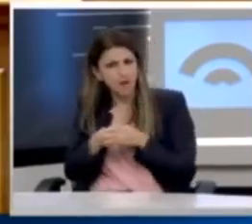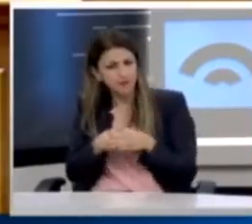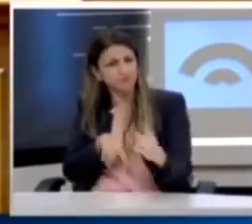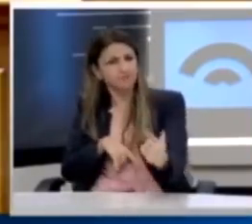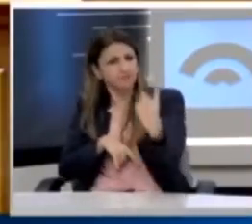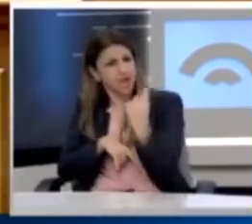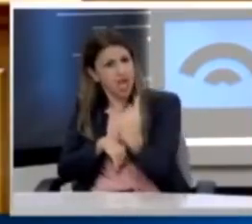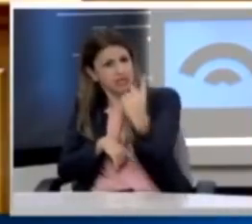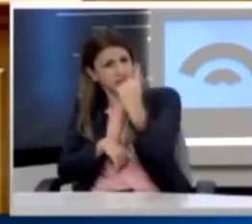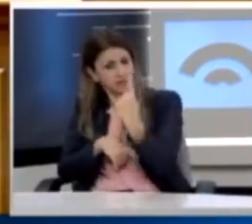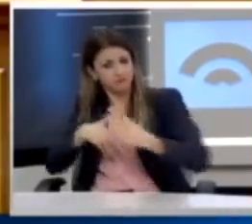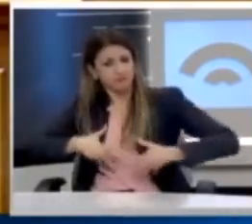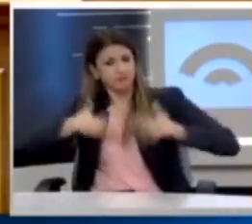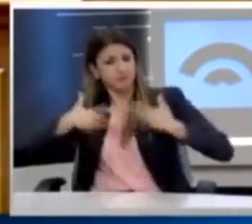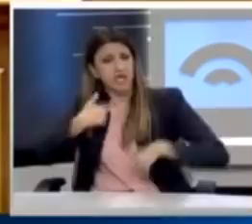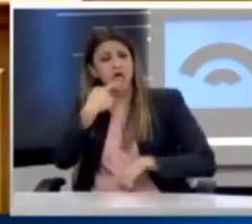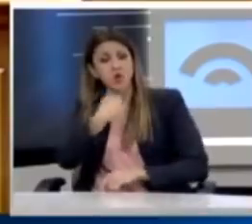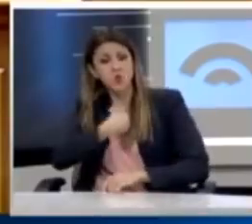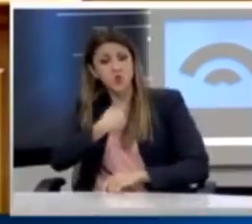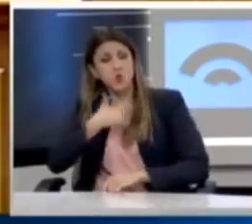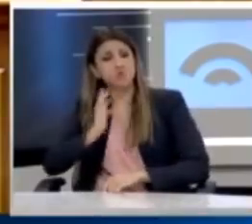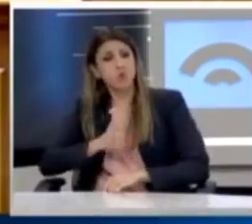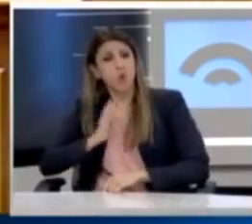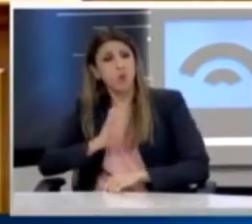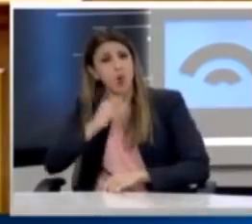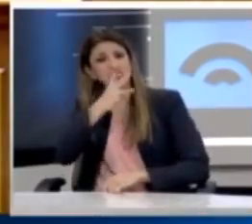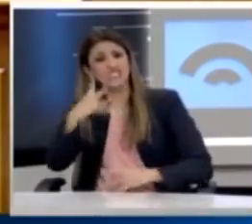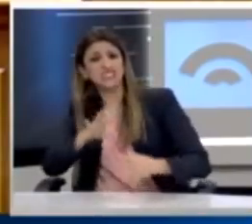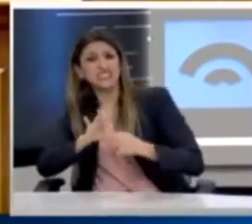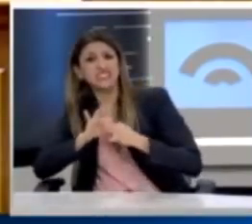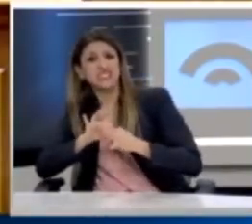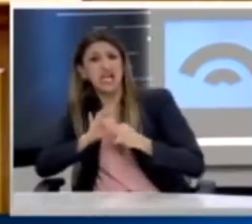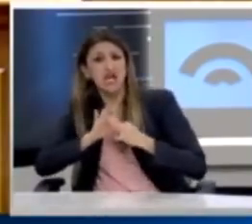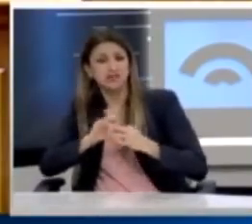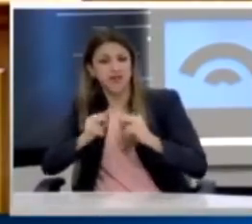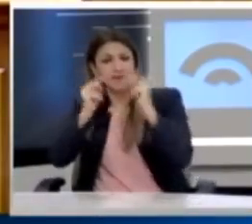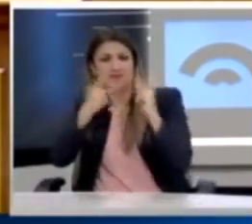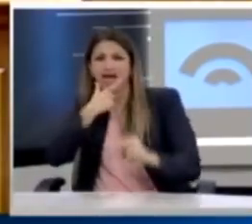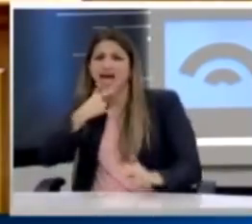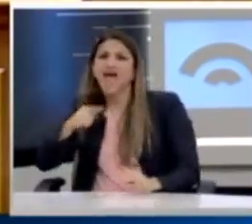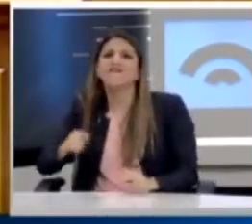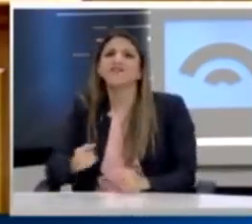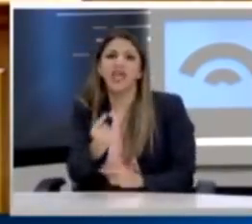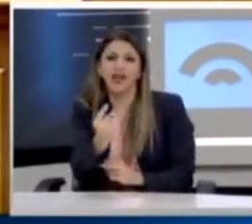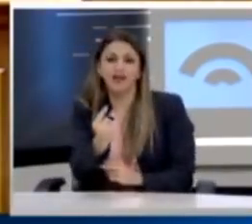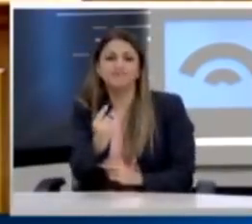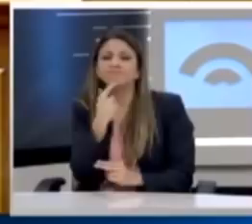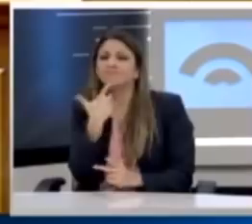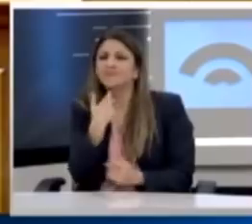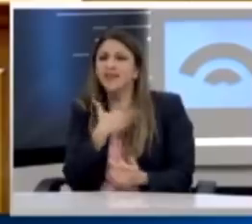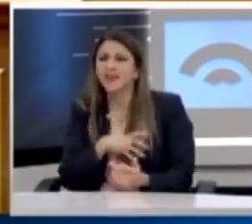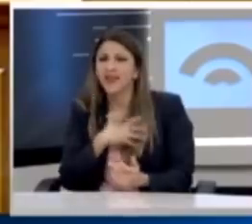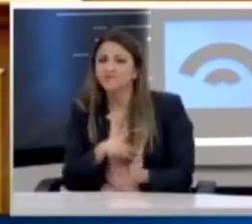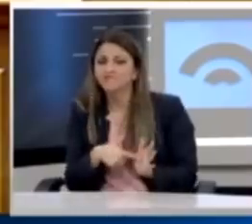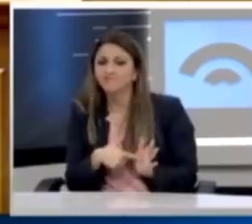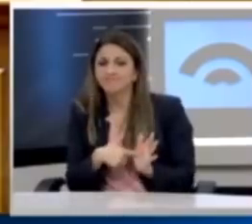ως χρήσιμοι προς αξιοποίηση από τον ΣΥΡΙΖΑ, βρήκαν την ευκαιρία για ένα ακραίο,